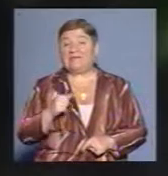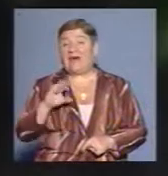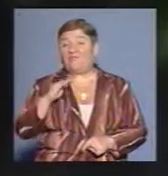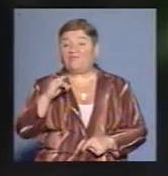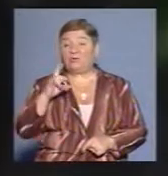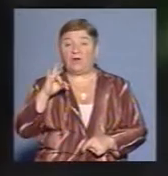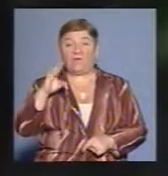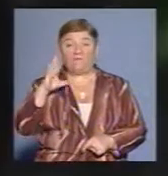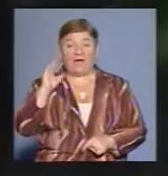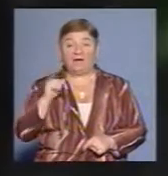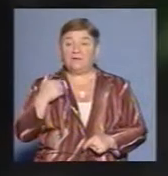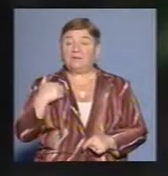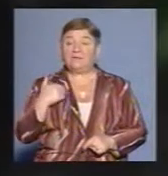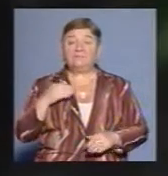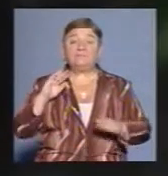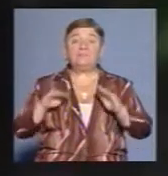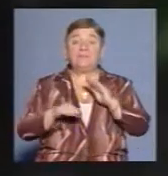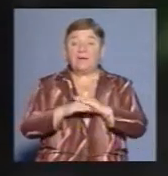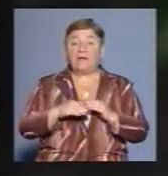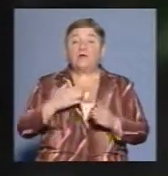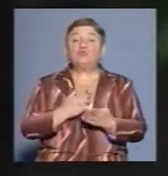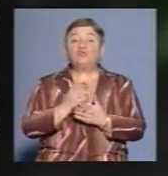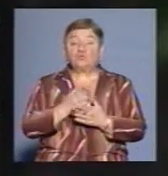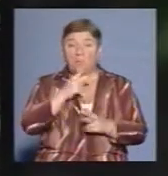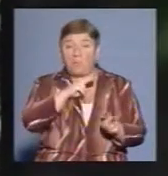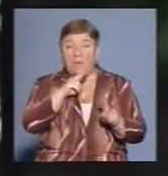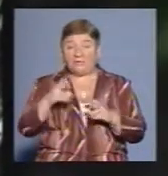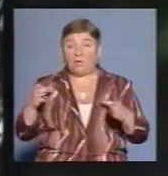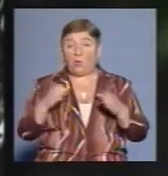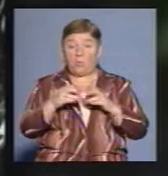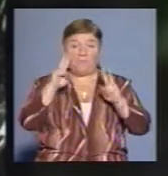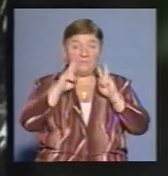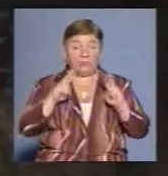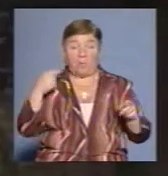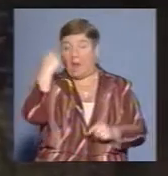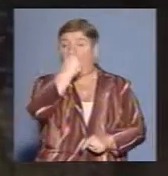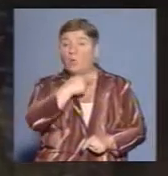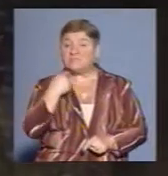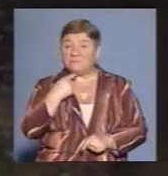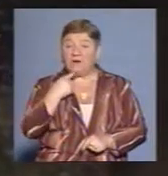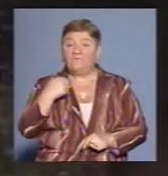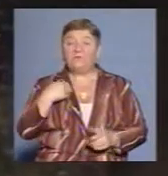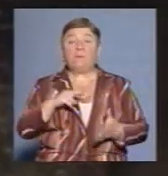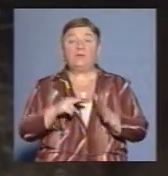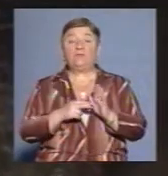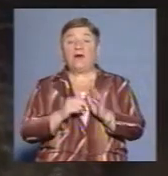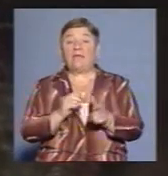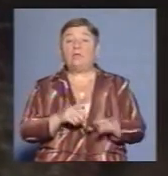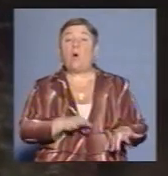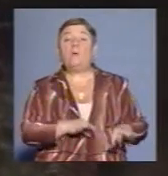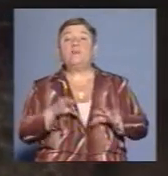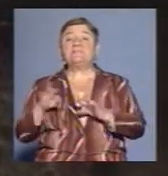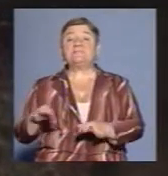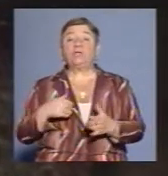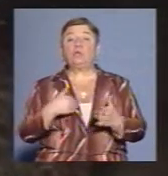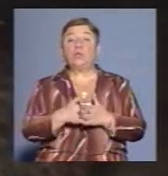ділянці відділення Вилок поблизу кордону військовослужбовці побачили групу невідомих осіб. Тютюнову контрабанду вони планували перемістити до Угорщини